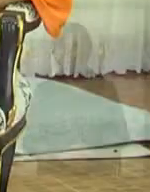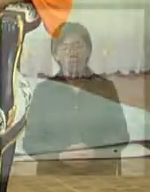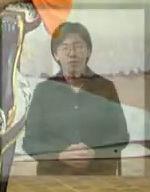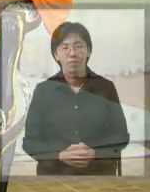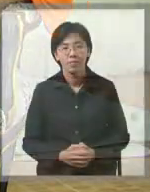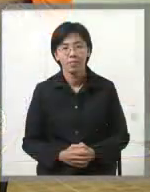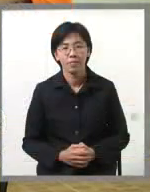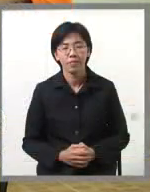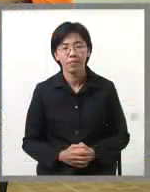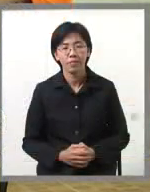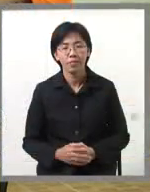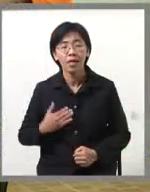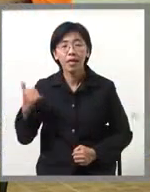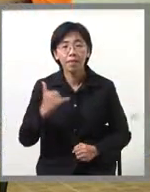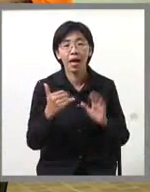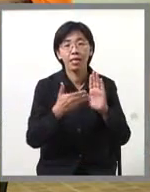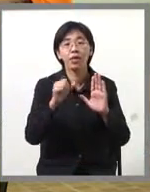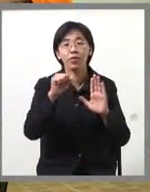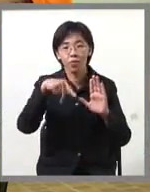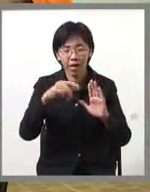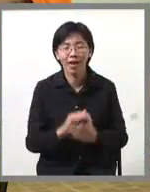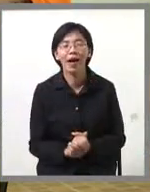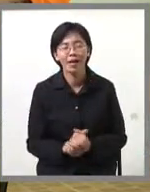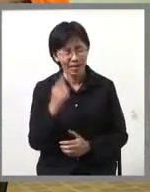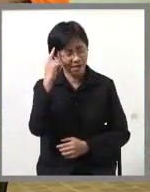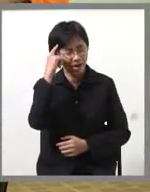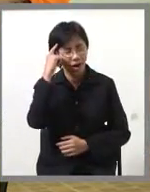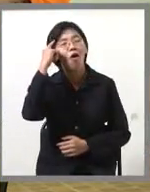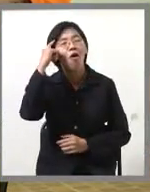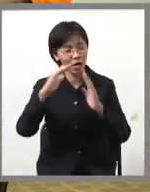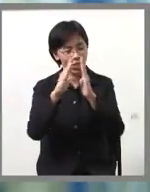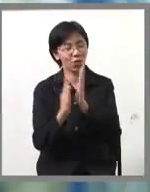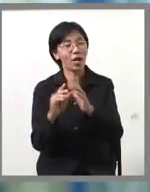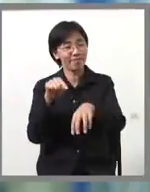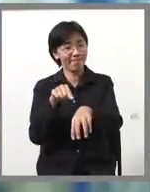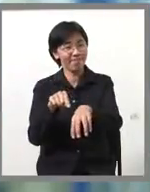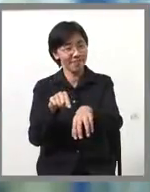หลวงพ่อคะเวลามาสุพรรณเนี่ยหลายๆคนก็ต้องนึกถึงวัดป่าเลไล